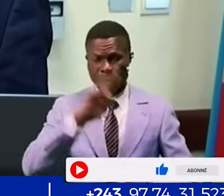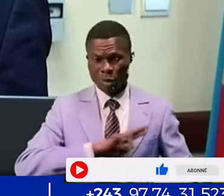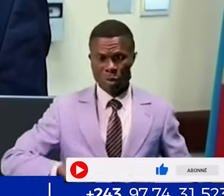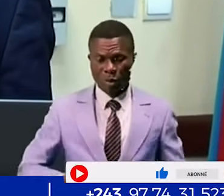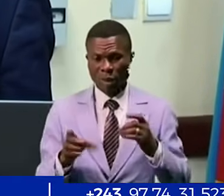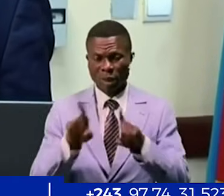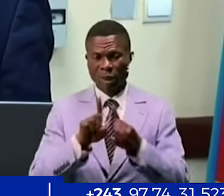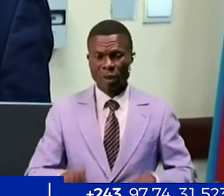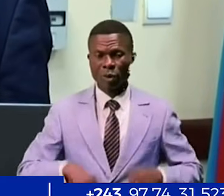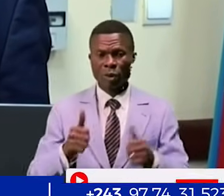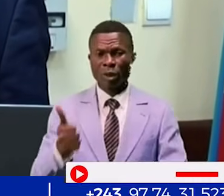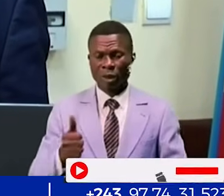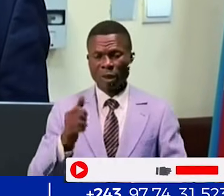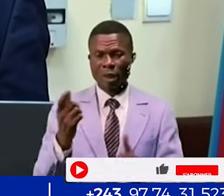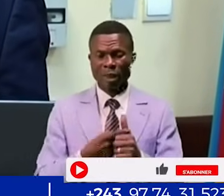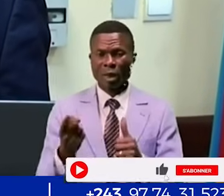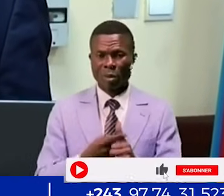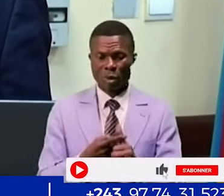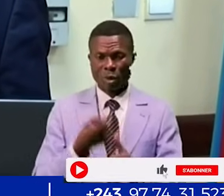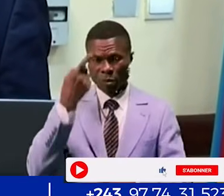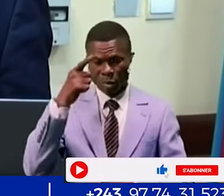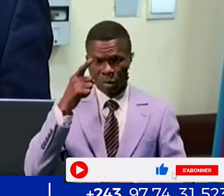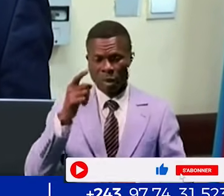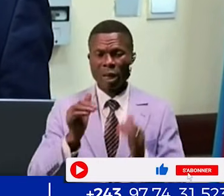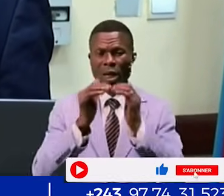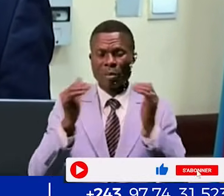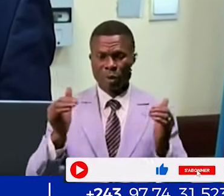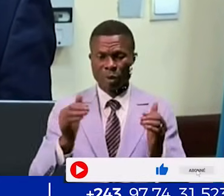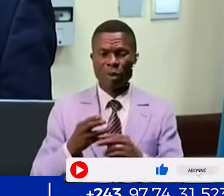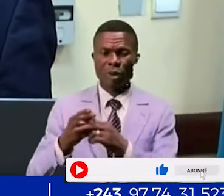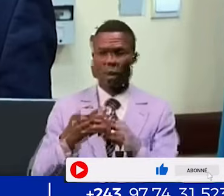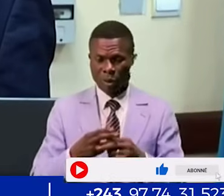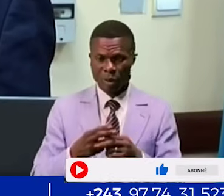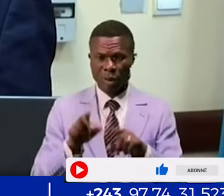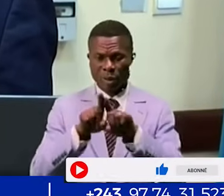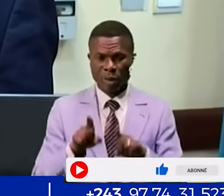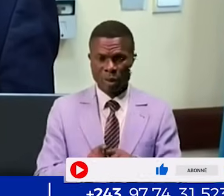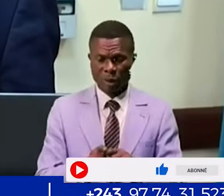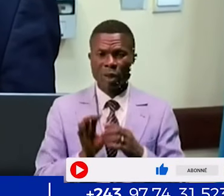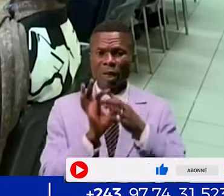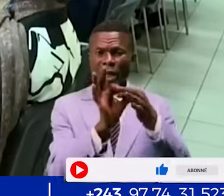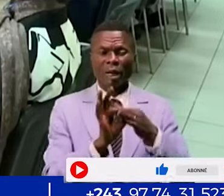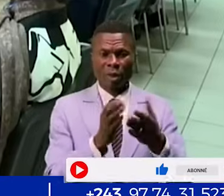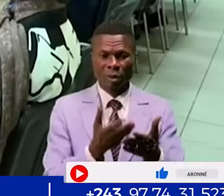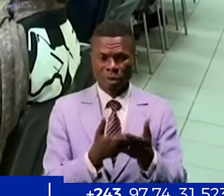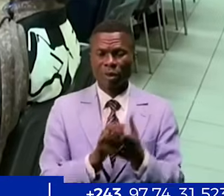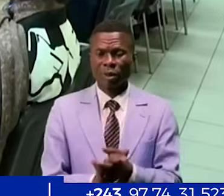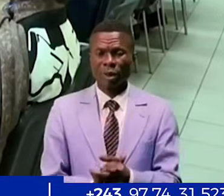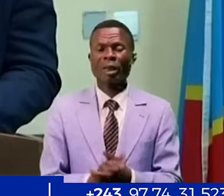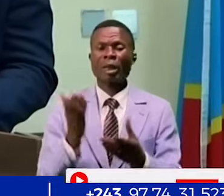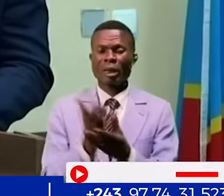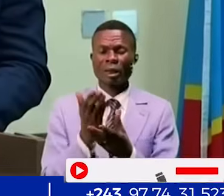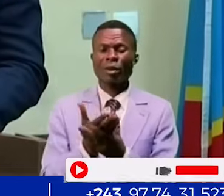la région, concernant notamment la paix, la sécurité, la coopération. Des